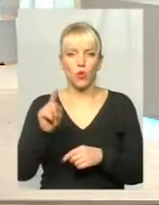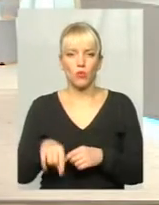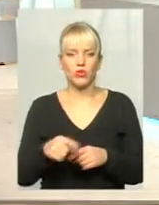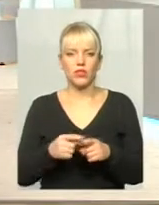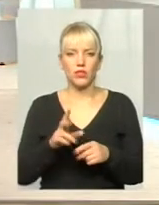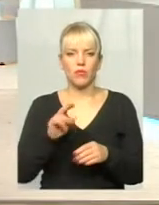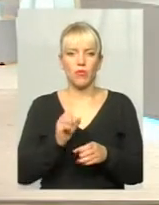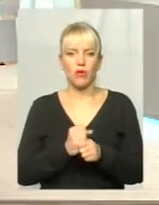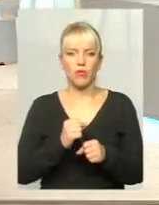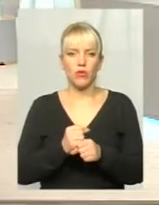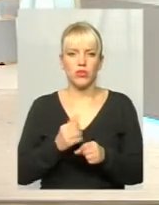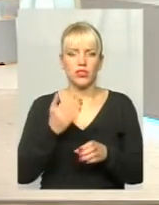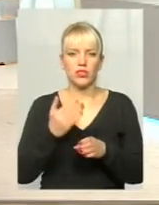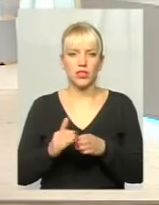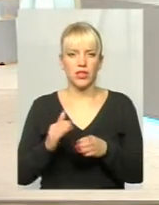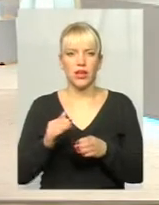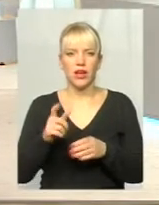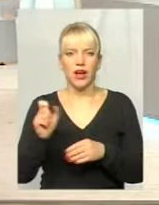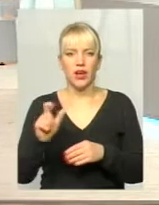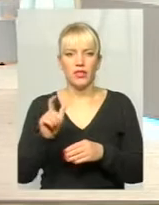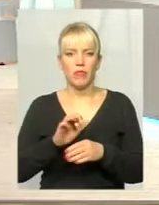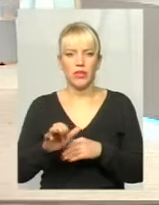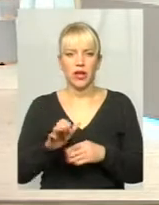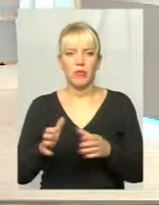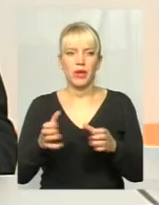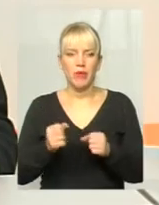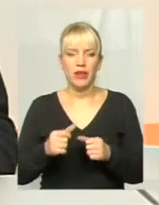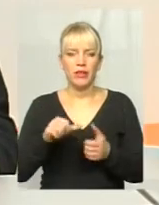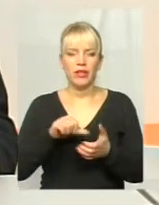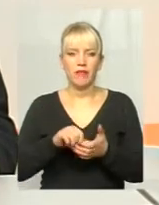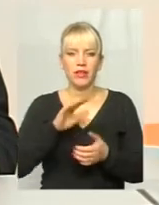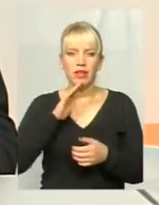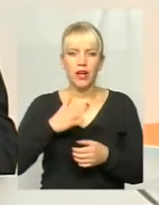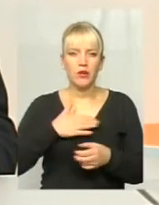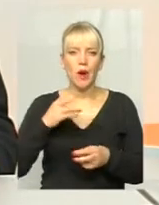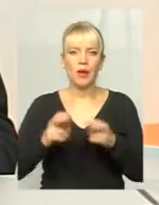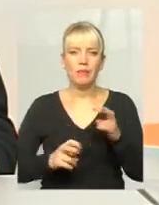в частині газопостачання приймають представники нашого підприємства цю роботу.